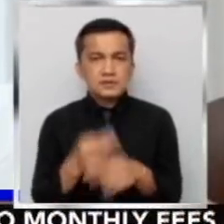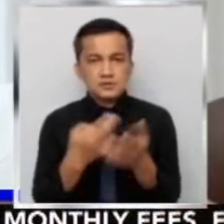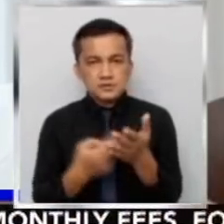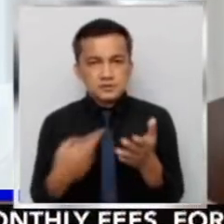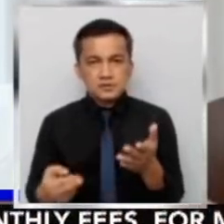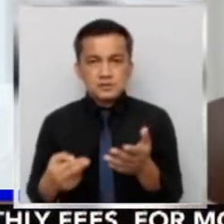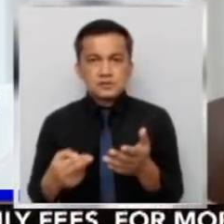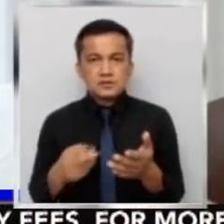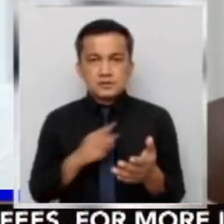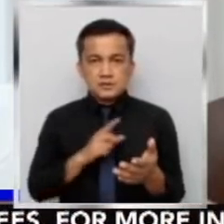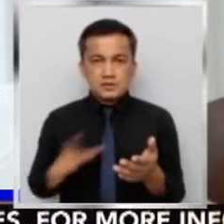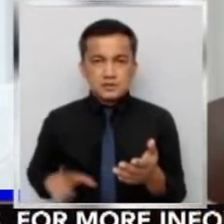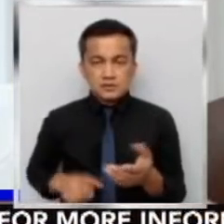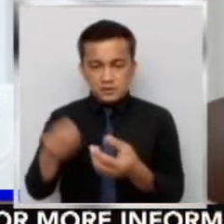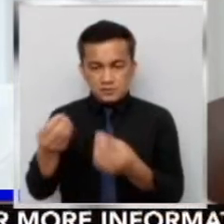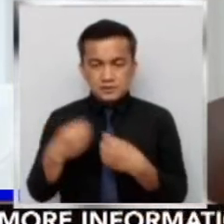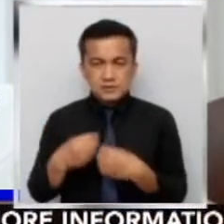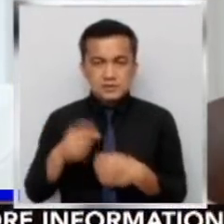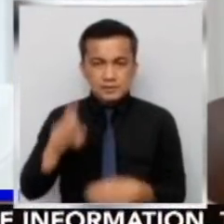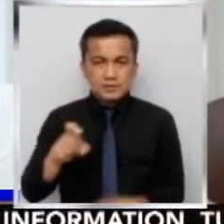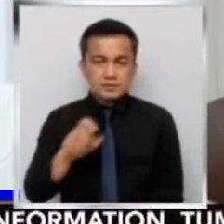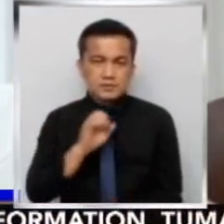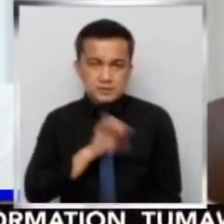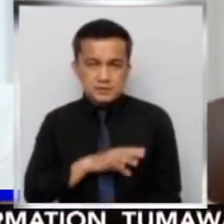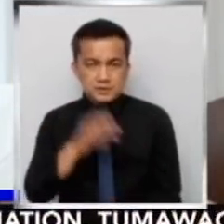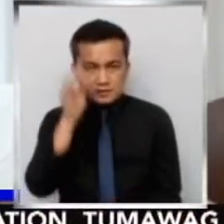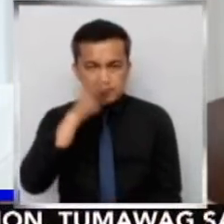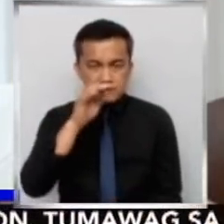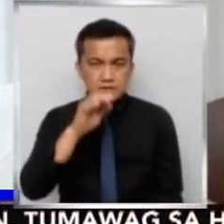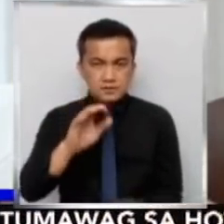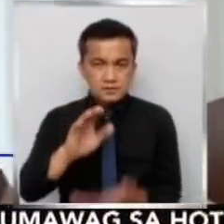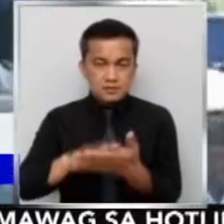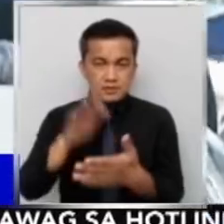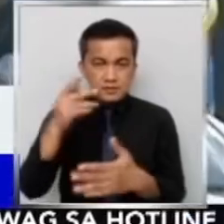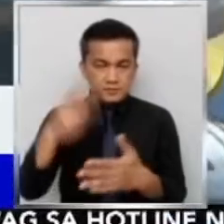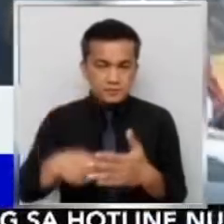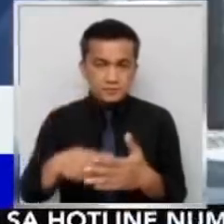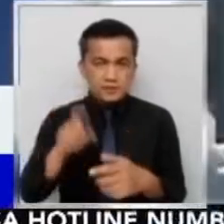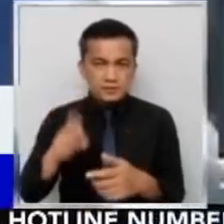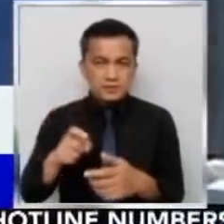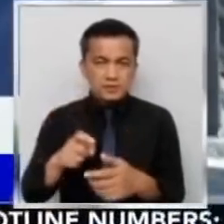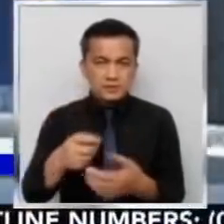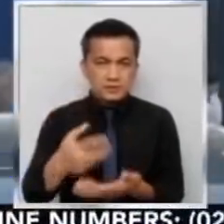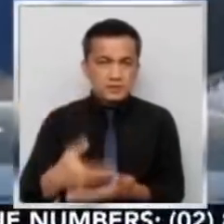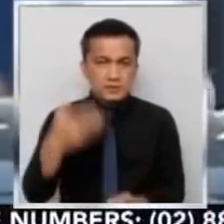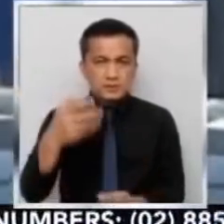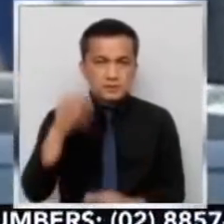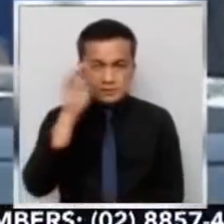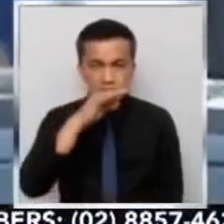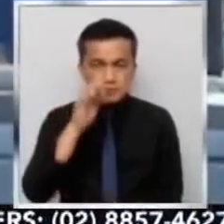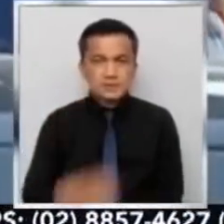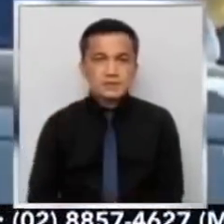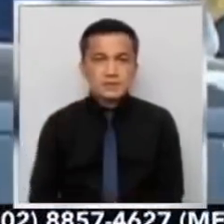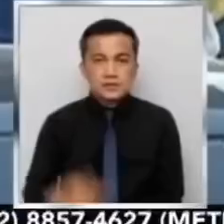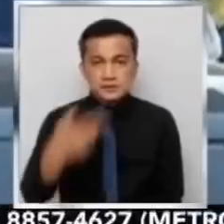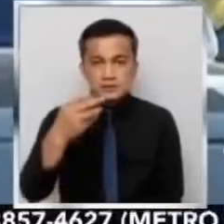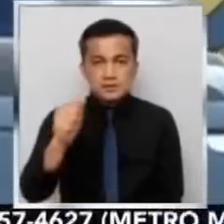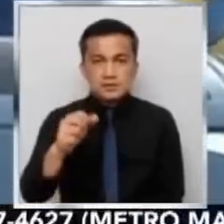makikinabang ang Pilipino ngayon. Mataas ang presyo, yung mayaman ang Pilipino. Mula sa GMA Regional TV